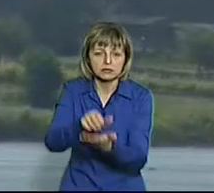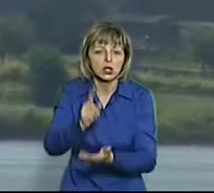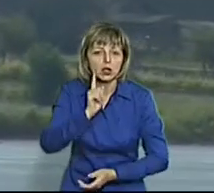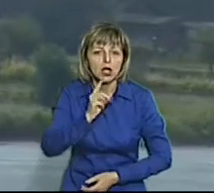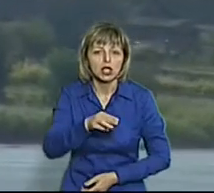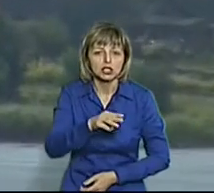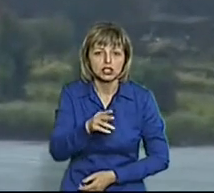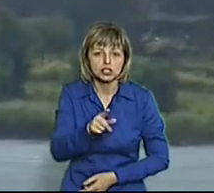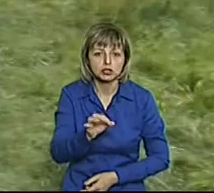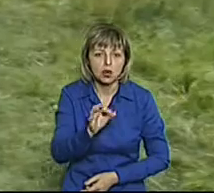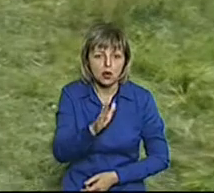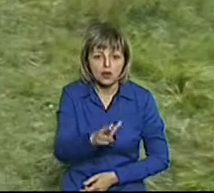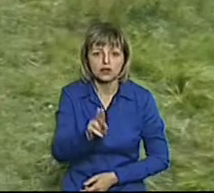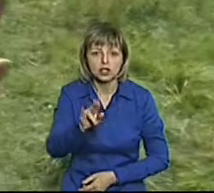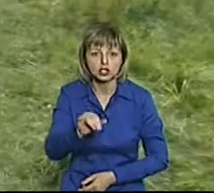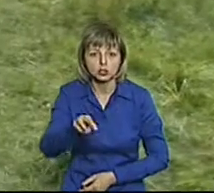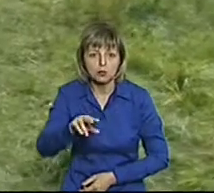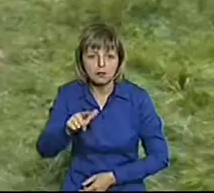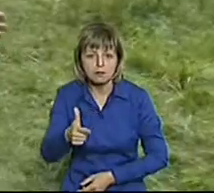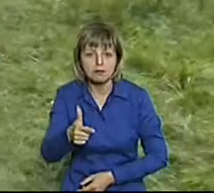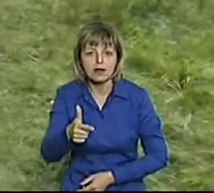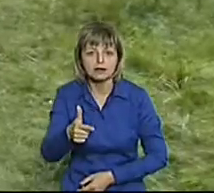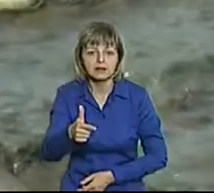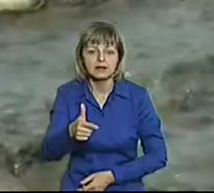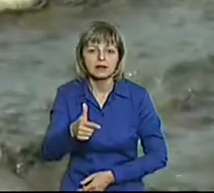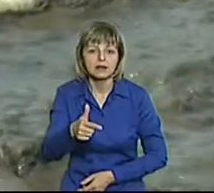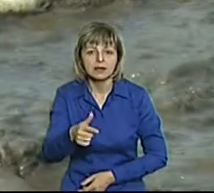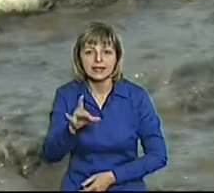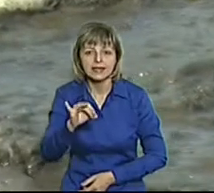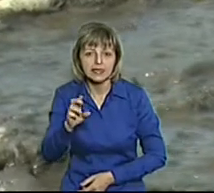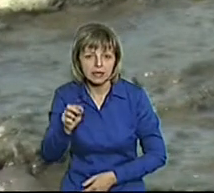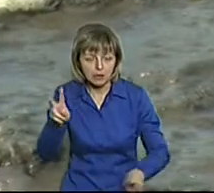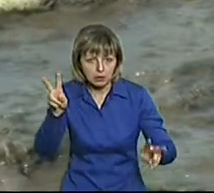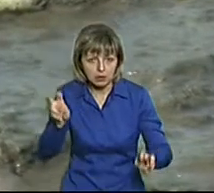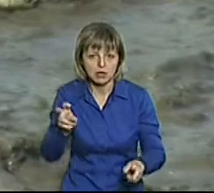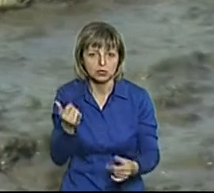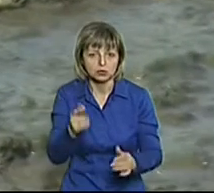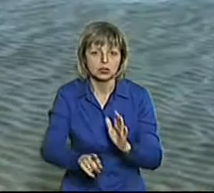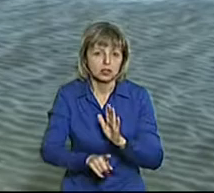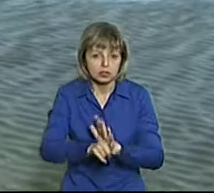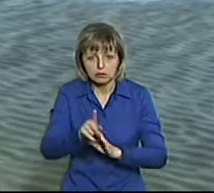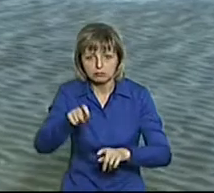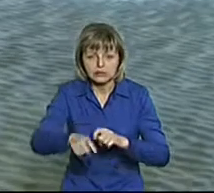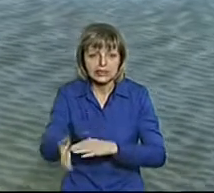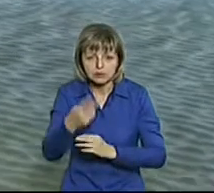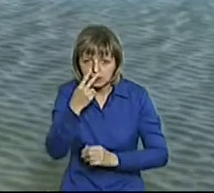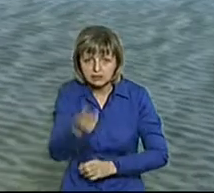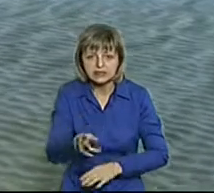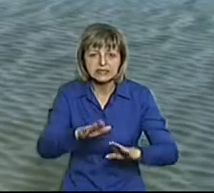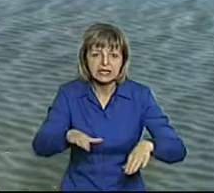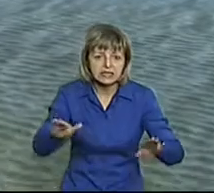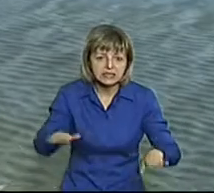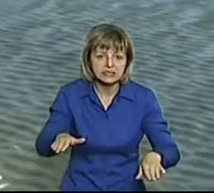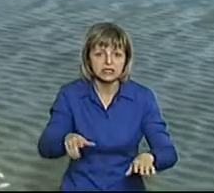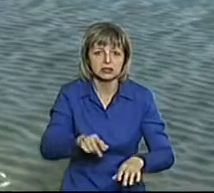«Майриба». Орендарка Людмила Попик ситуацію прокоментувала так. Почали сьогодні ловити рибу. Приїхали, дивіться, діти